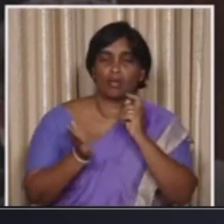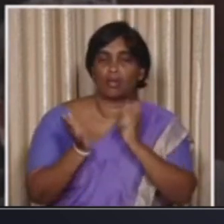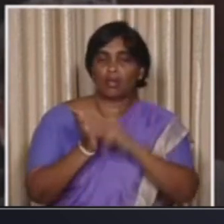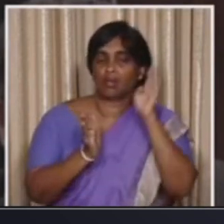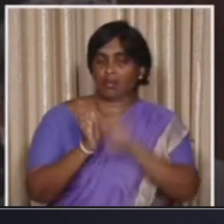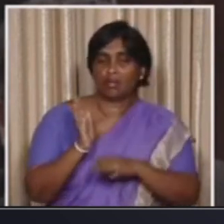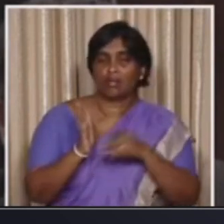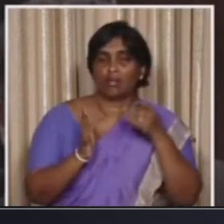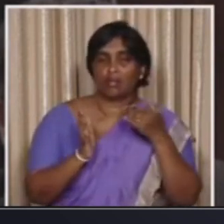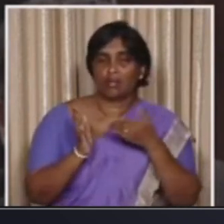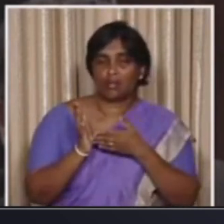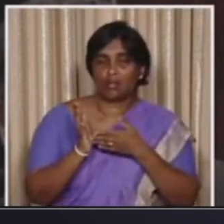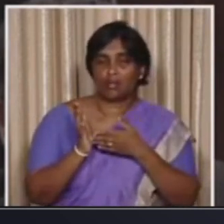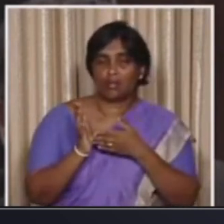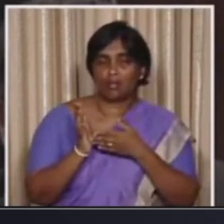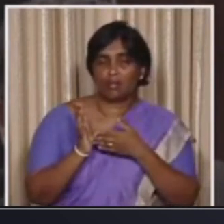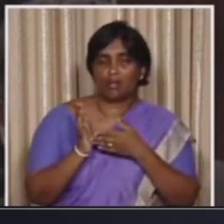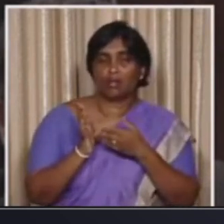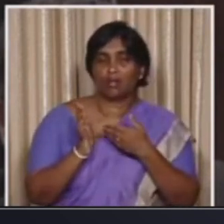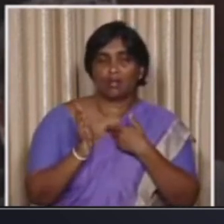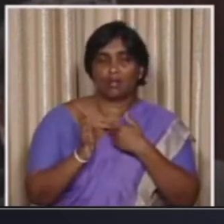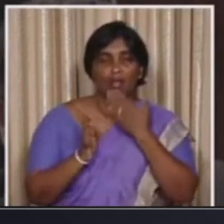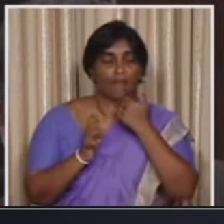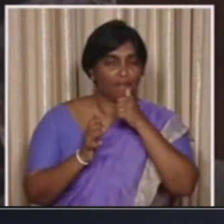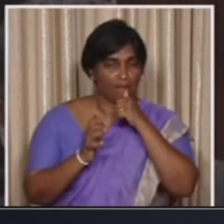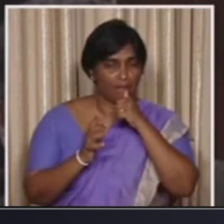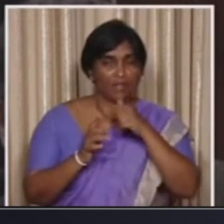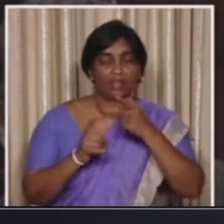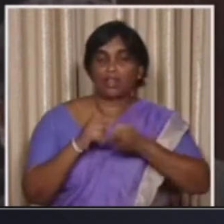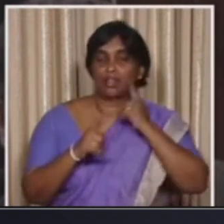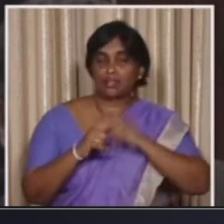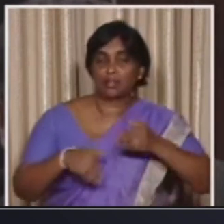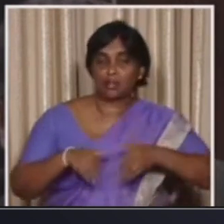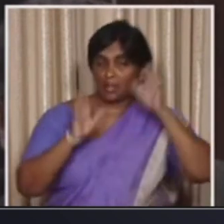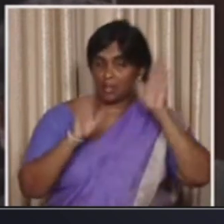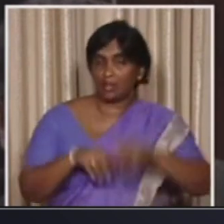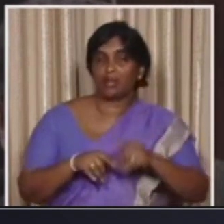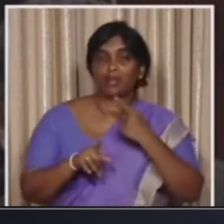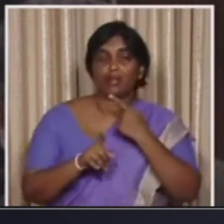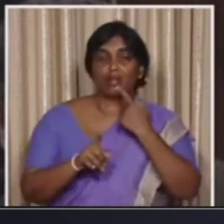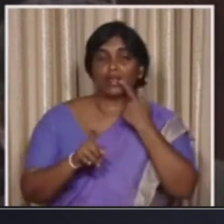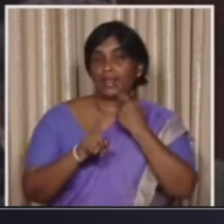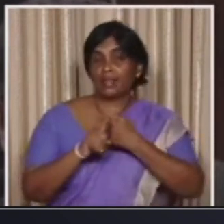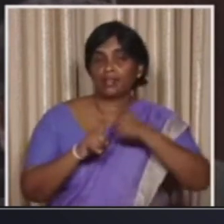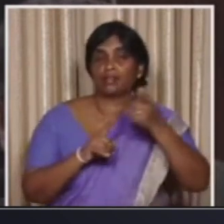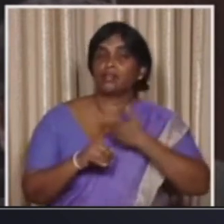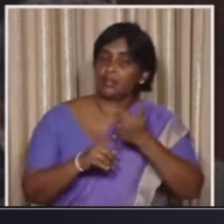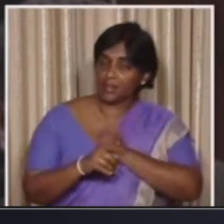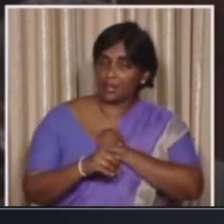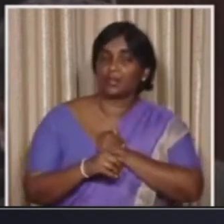itu kira. Please wind up. Bagian apa? Apa jalan via putih? Adi bagi marga ini bagian apa? Katu kasur de, api